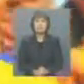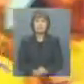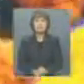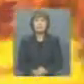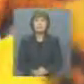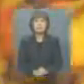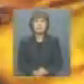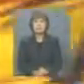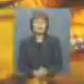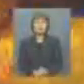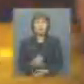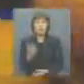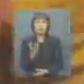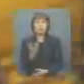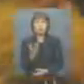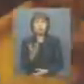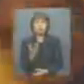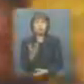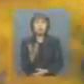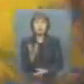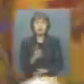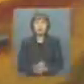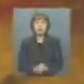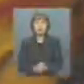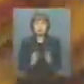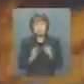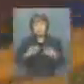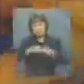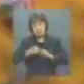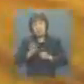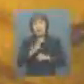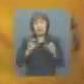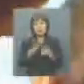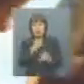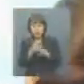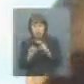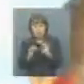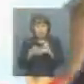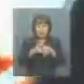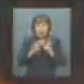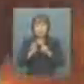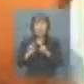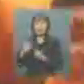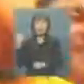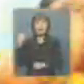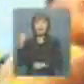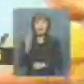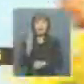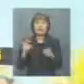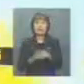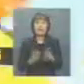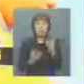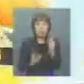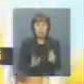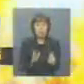คนที่มีรูปร่างอ้วนถือว่าเป็นอุปสรรคที่สำคัญในการลงแข่งขันกีฬาประเภทต่างๆที่ส่วนใหญ่จะเน้นรูปร่างผอมเพรียว